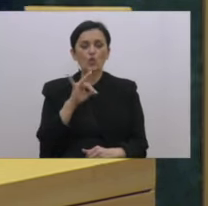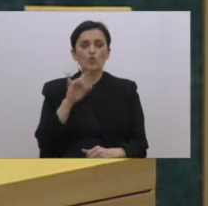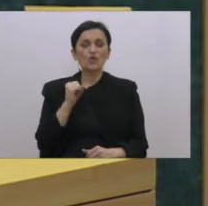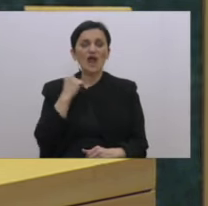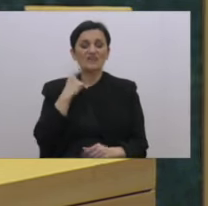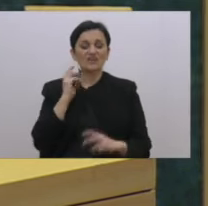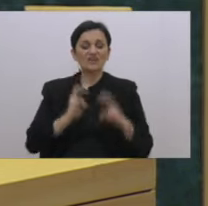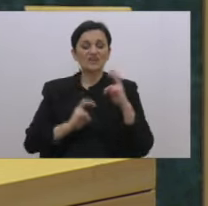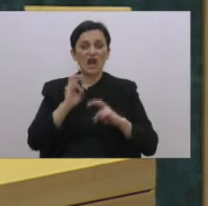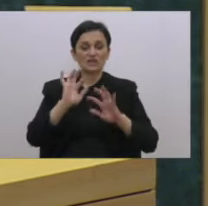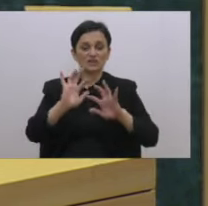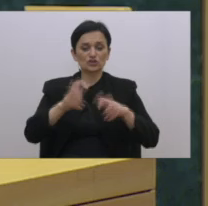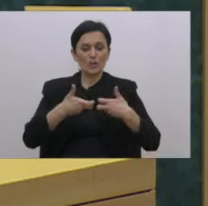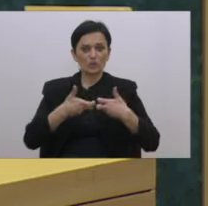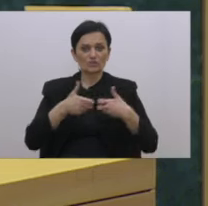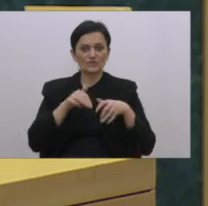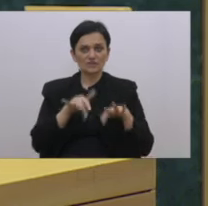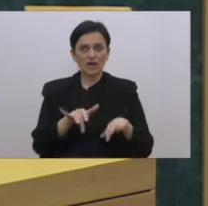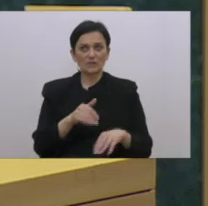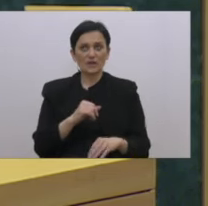ghvinis kharkhis chamortmevis sakmeze